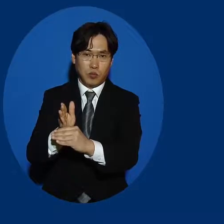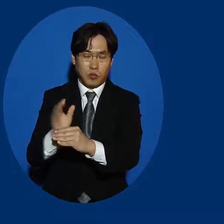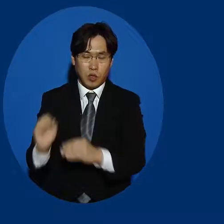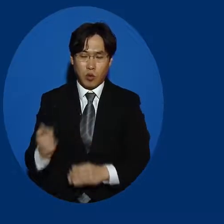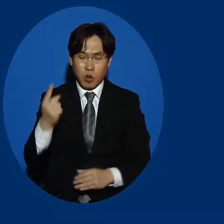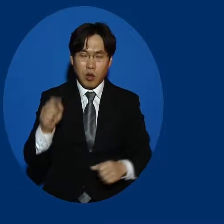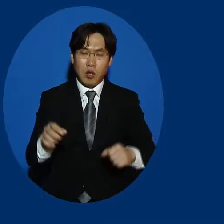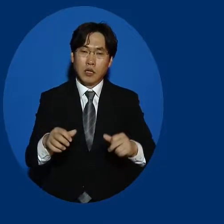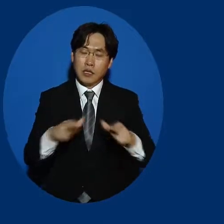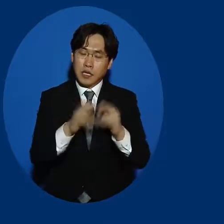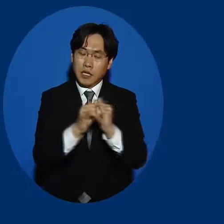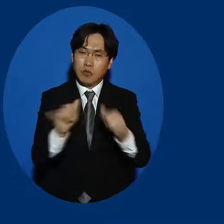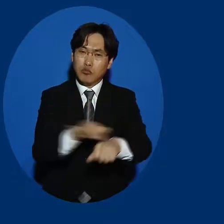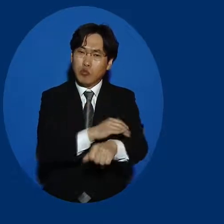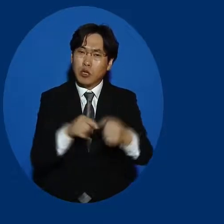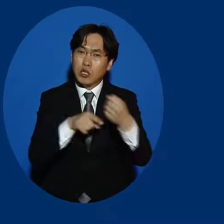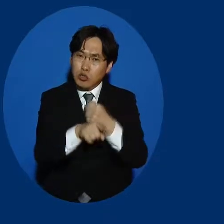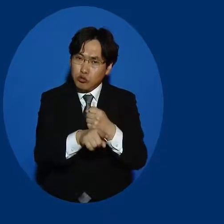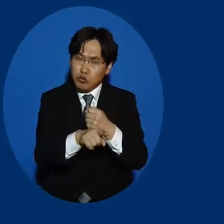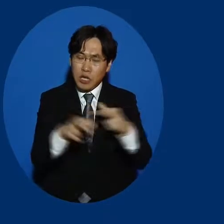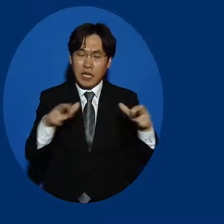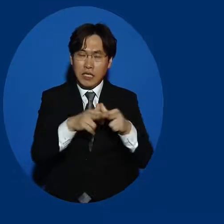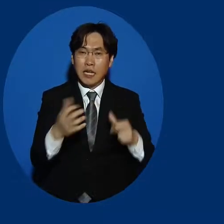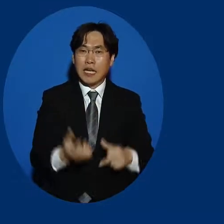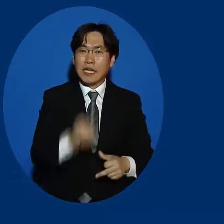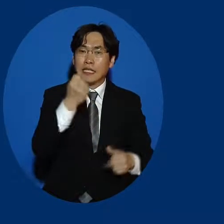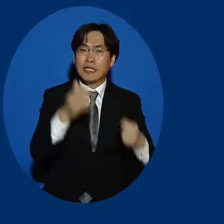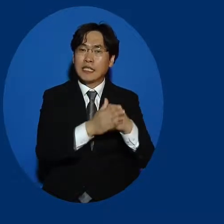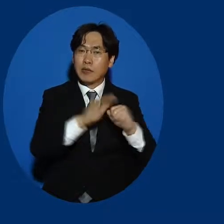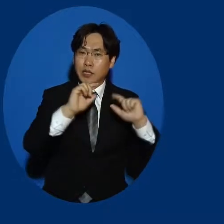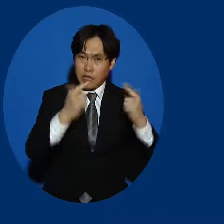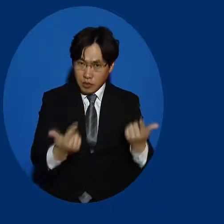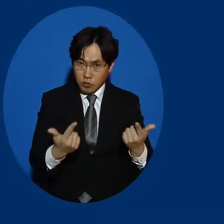장애인이 불편한 이유는 장애가 있기 때문이 아니라